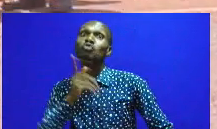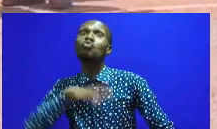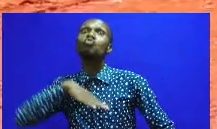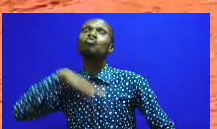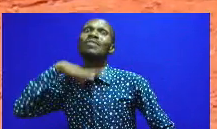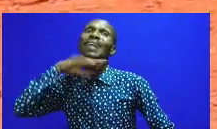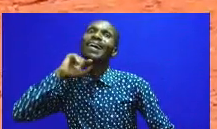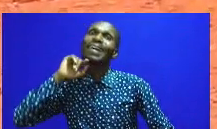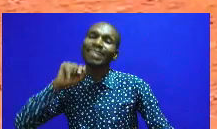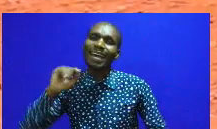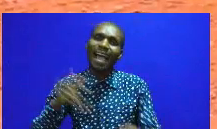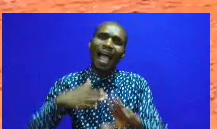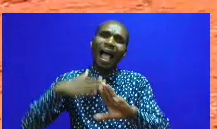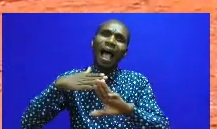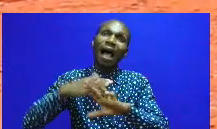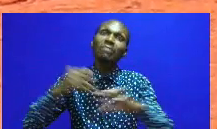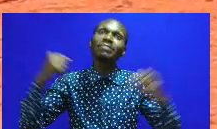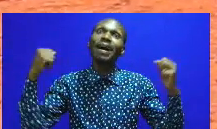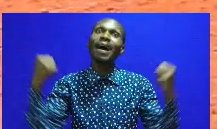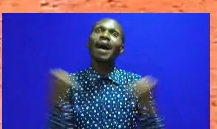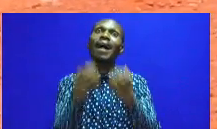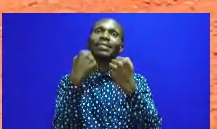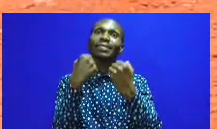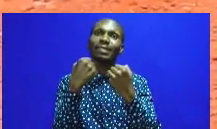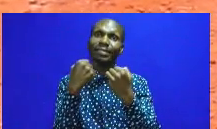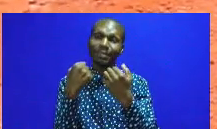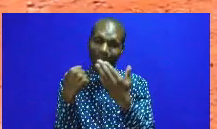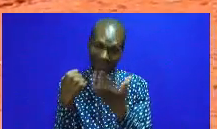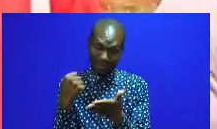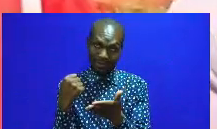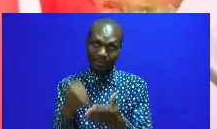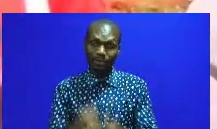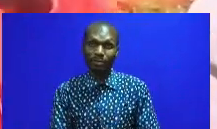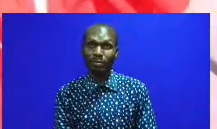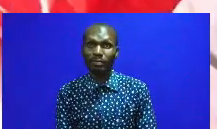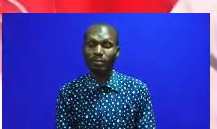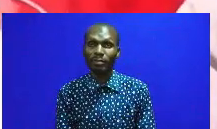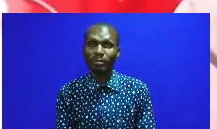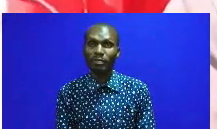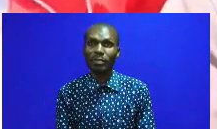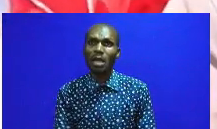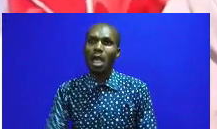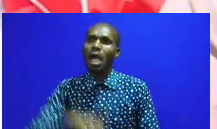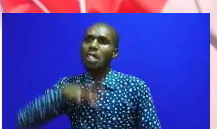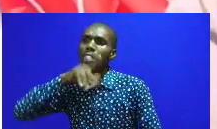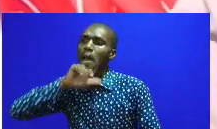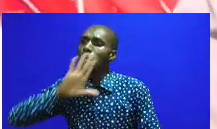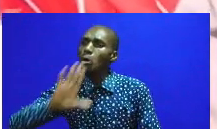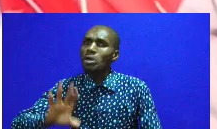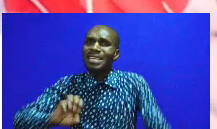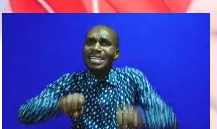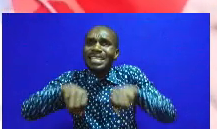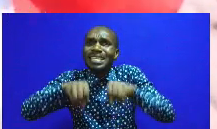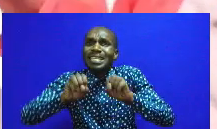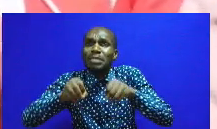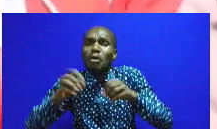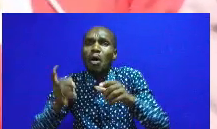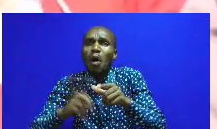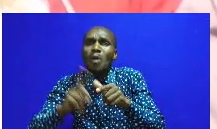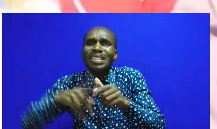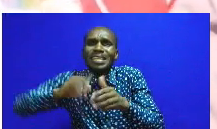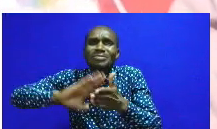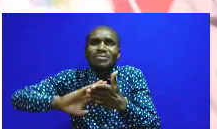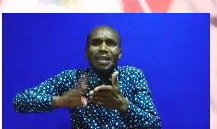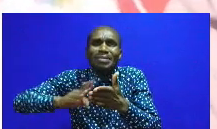meyo maiga yoko bwatera nigwa asomo baskano para aba muraba itube chipigipigi mo atwalire speed ere